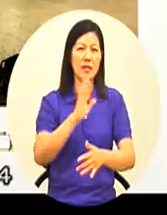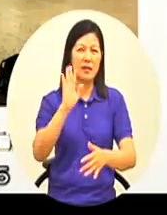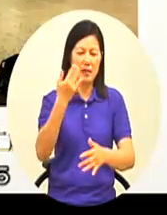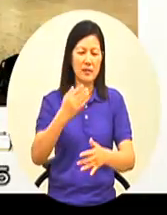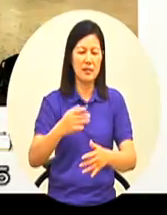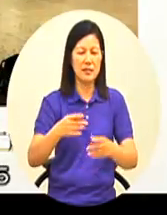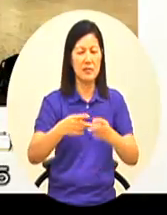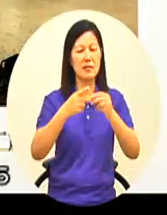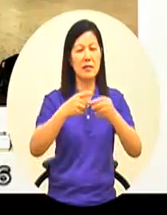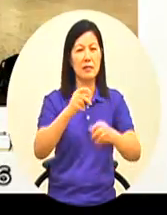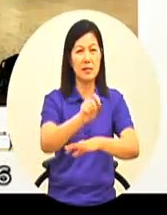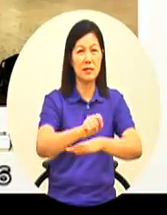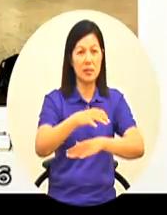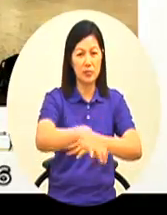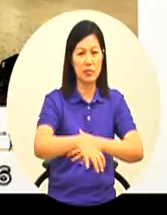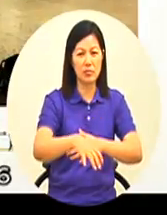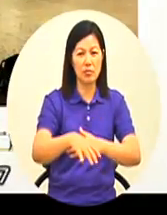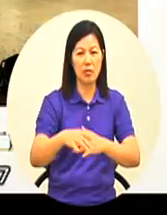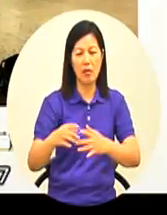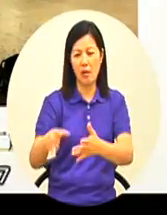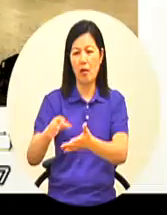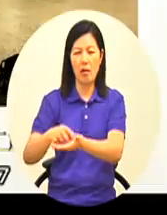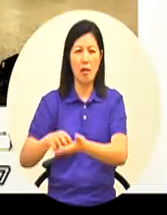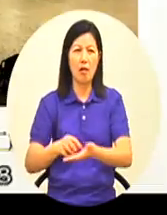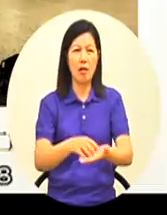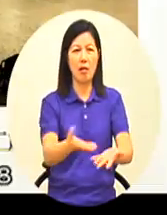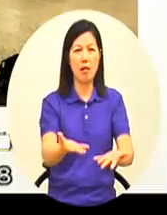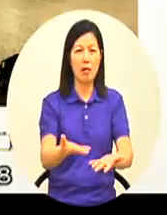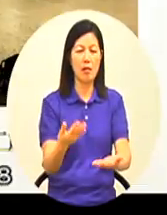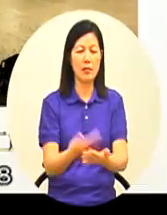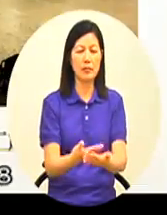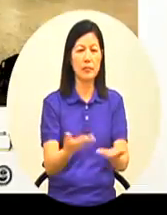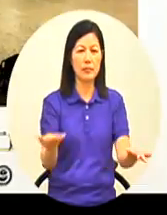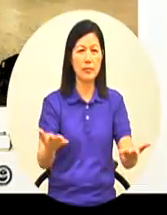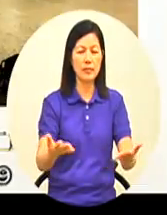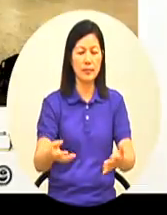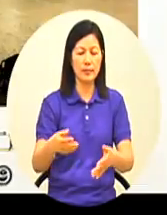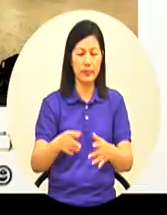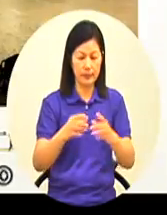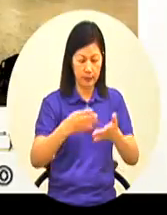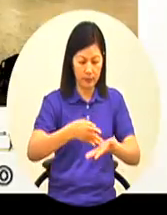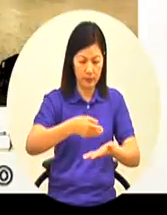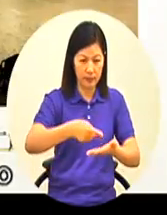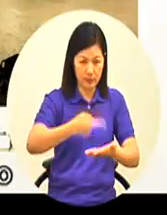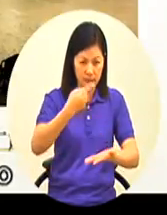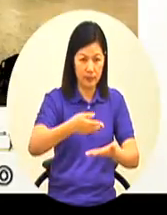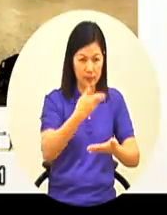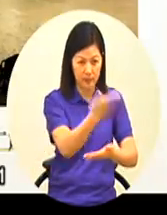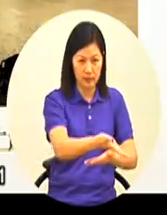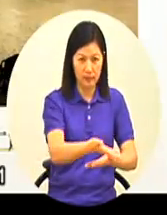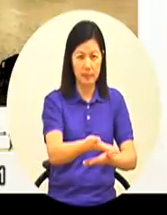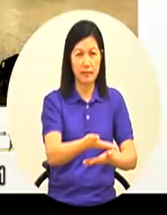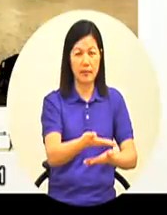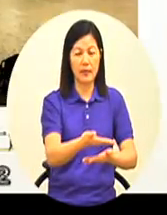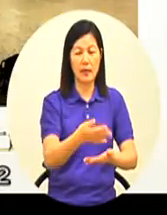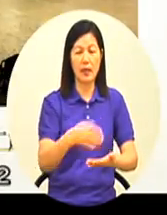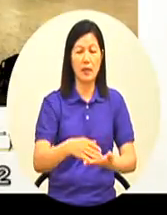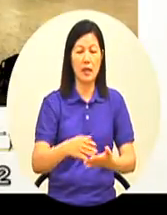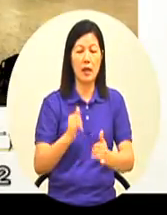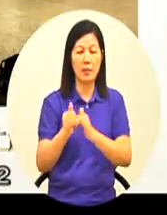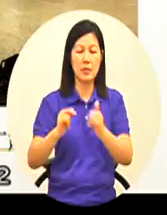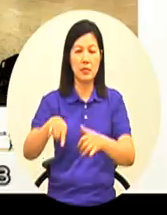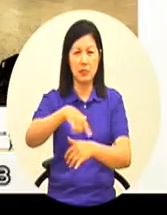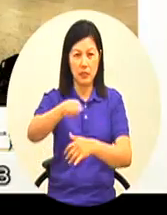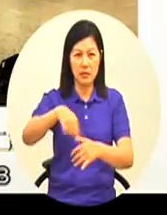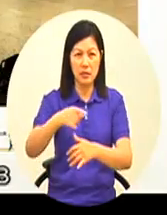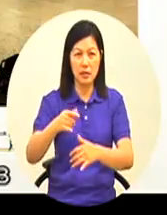室，他没有地方去办公，就把一楼挪出来当作第二个办公室。所以现在我们的民众如果要在这边活